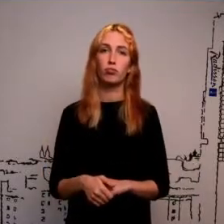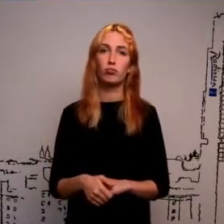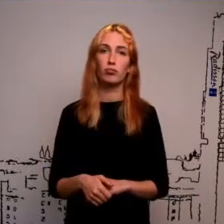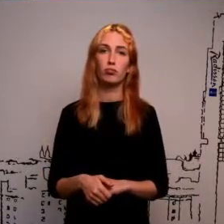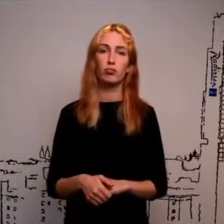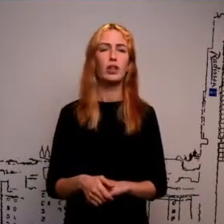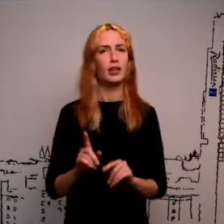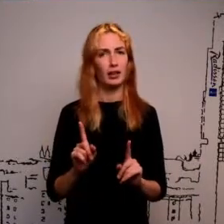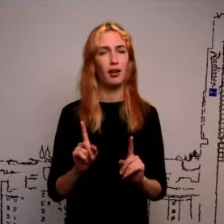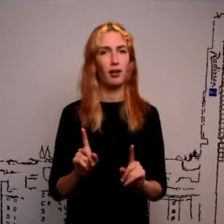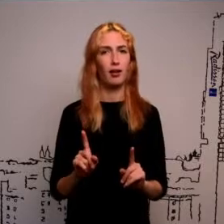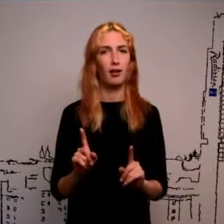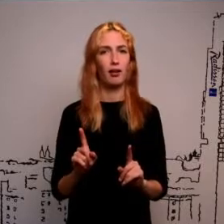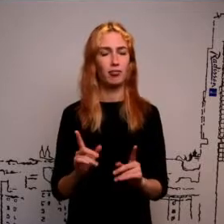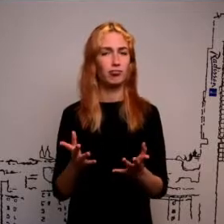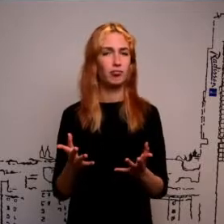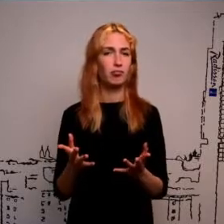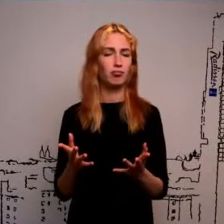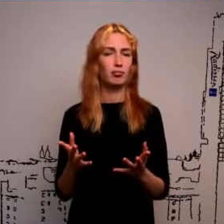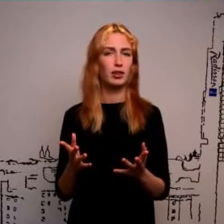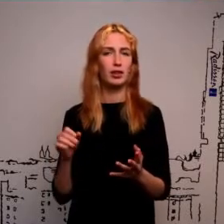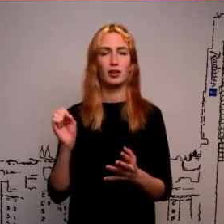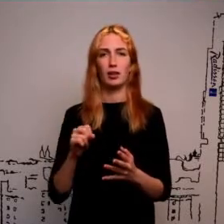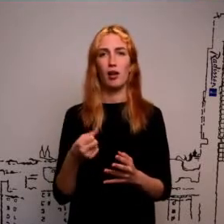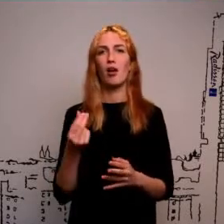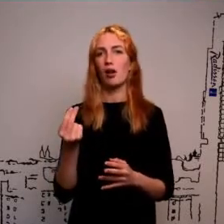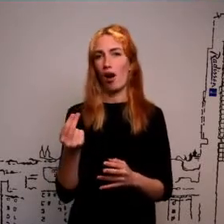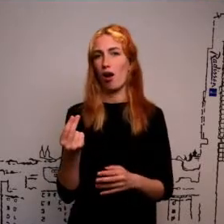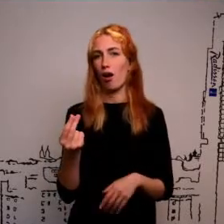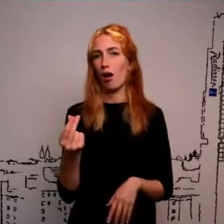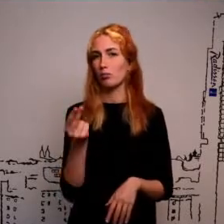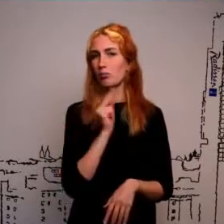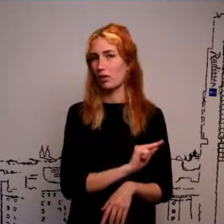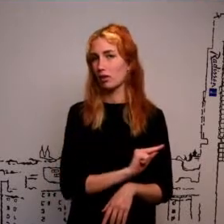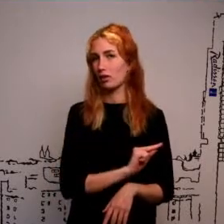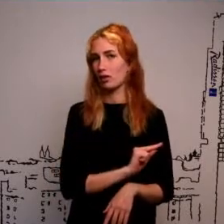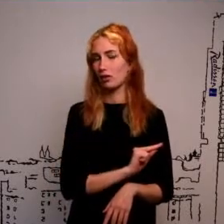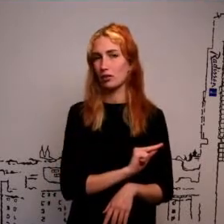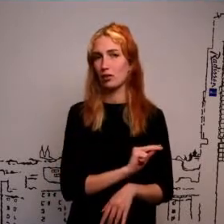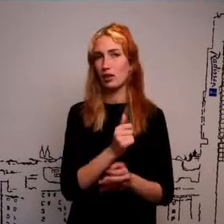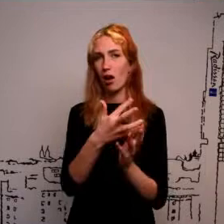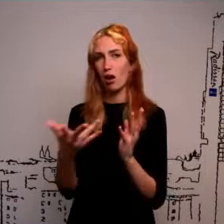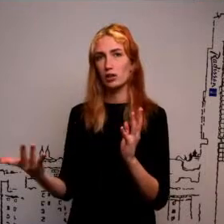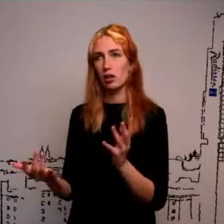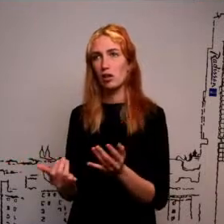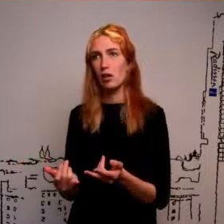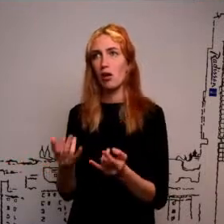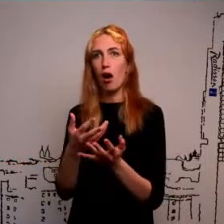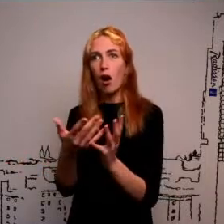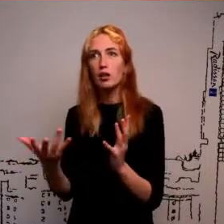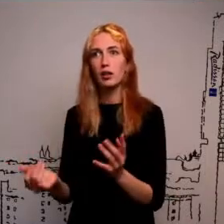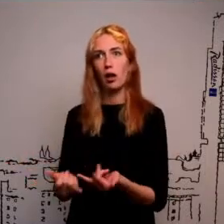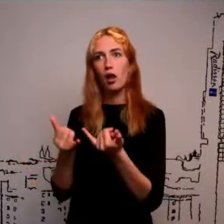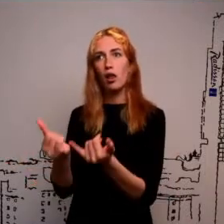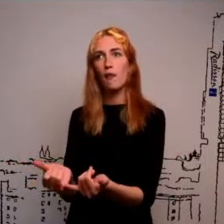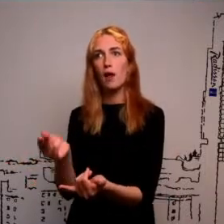Et ikka pigem ikkagi nagu jah, et rahaline on see tasu, et seda asjadest tasumist on ikka vähe.